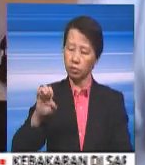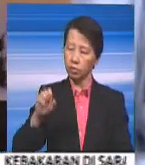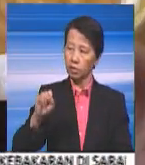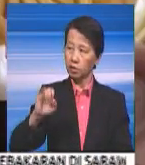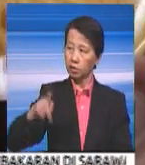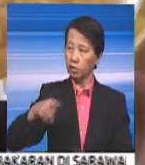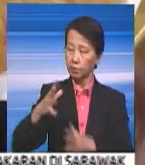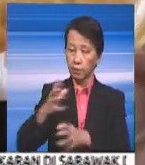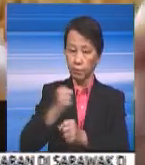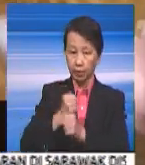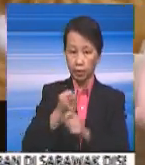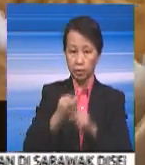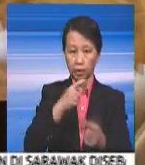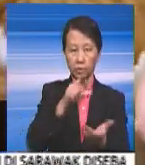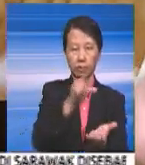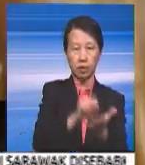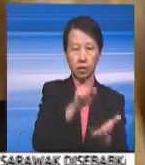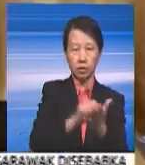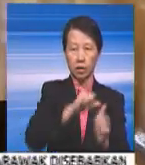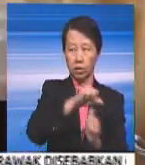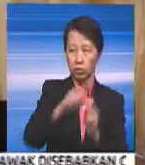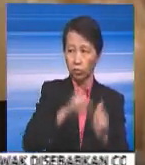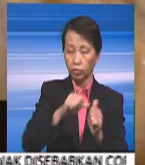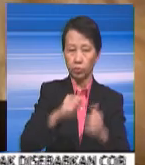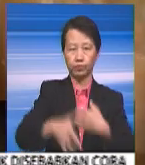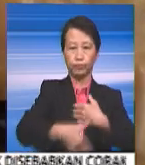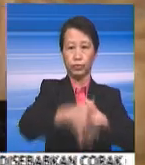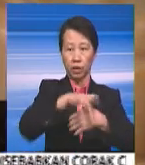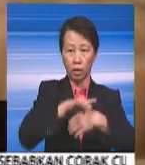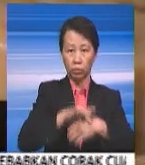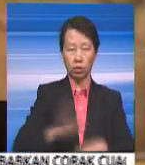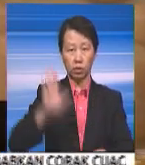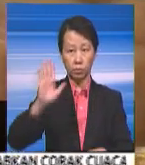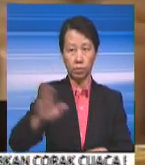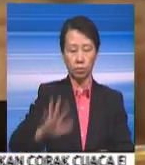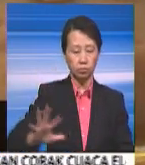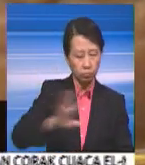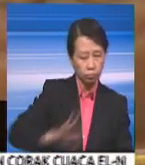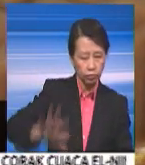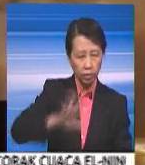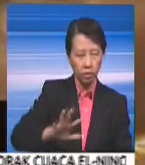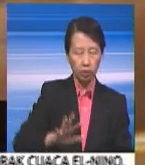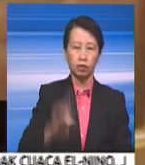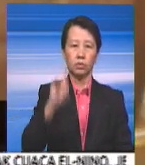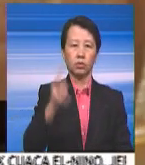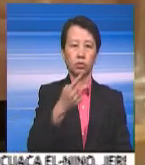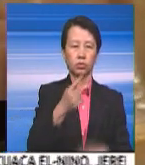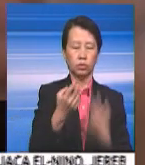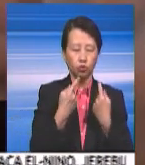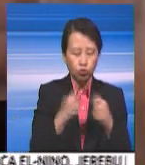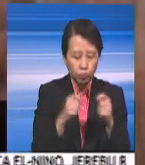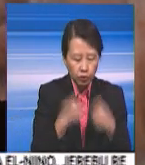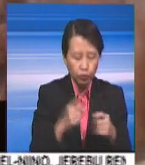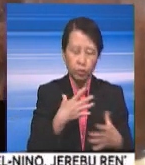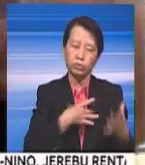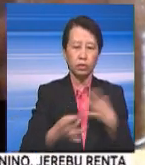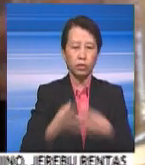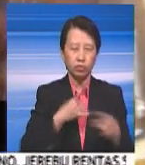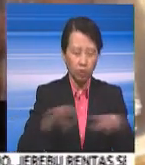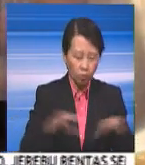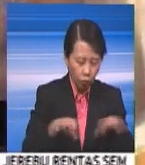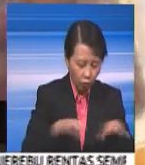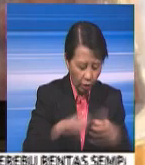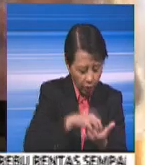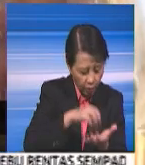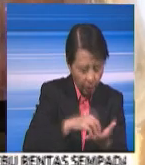diperoleh menerusi media sosial. Pada awalnya, beliau menjangkakan ia sekadar percubaan suka-suka,